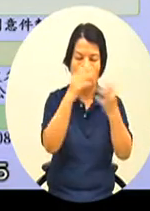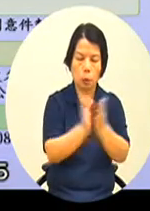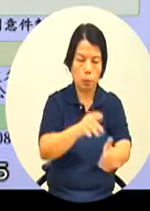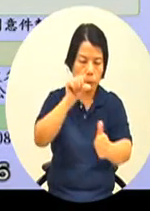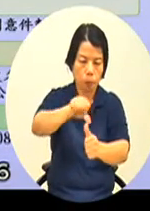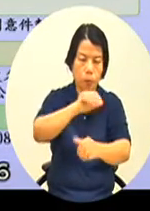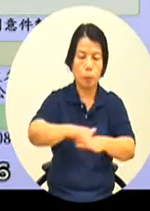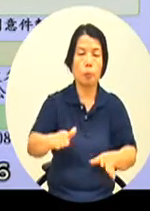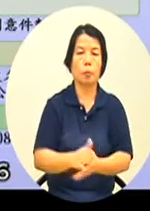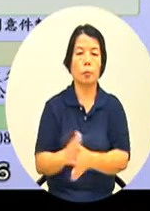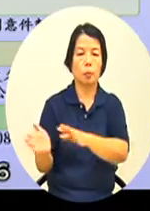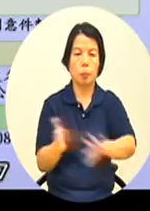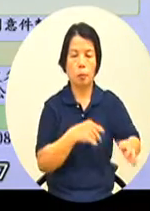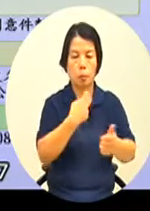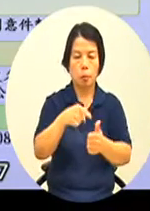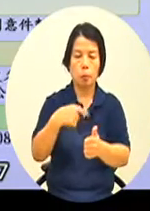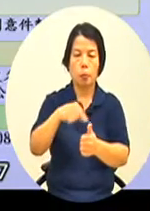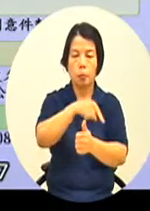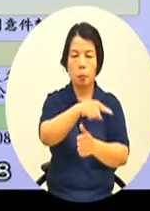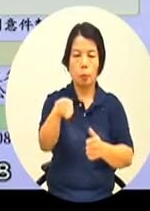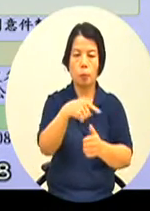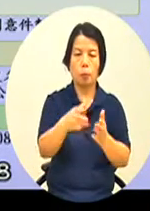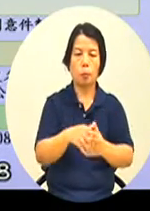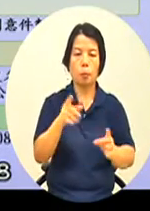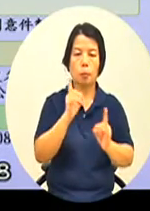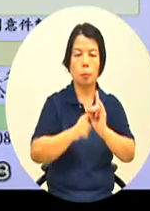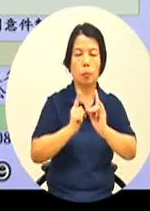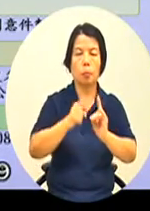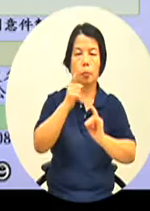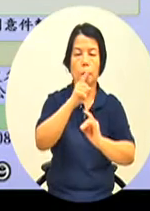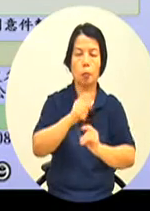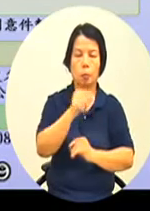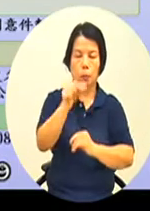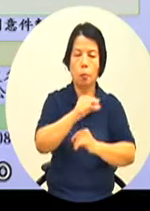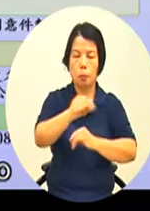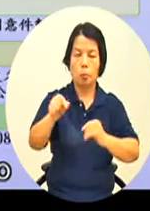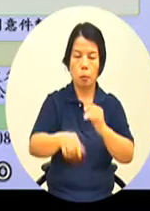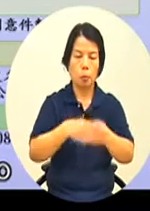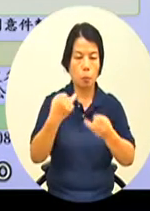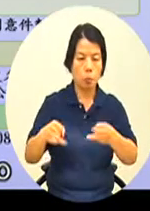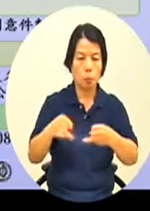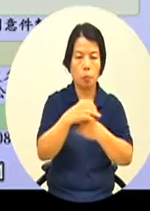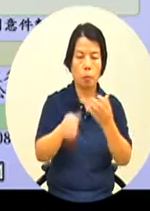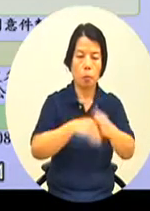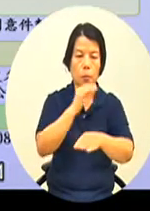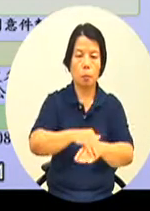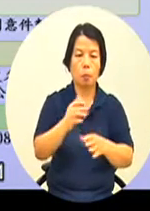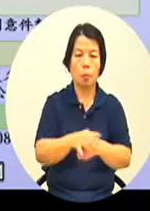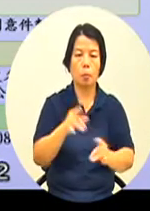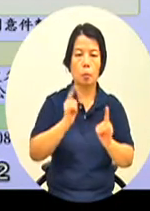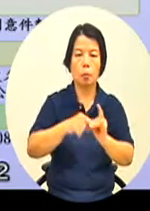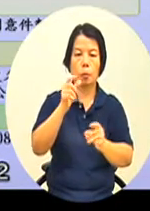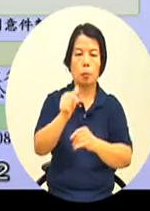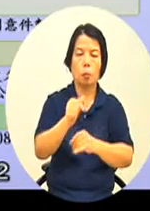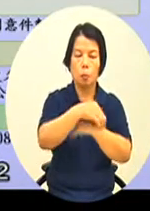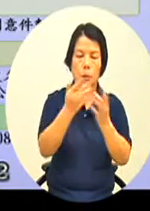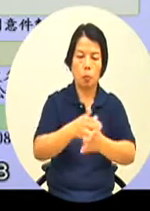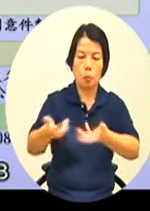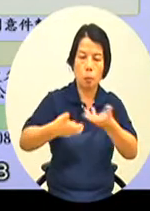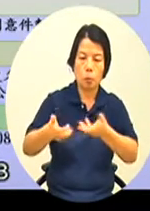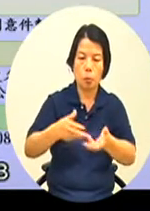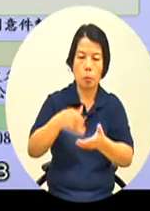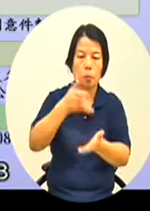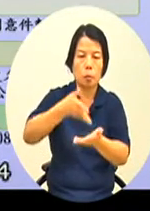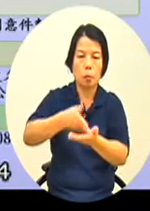那在辅导宗教团体的成果的部分，那我们也完成了宗教执事人员业务讲习活